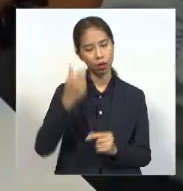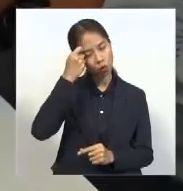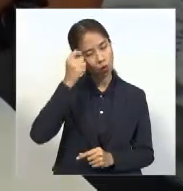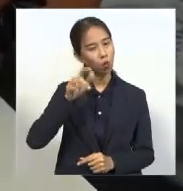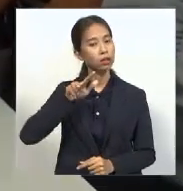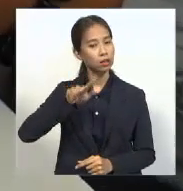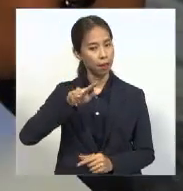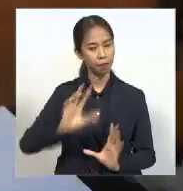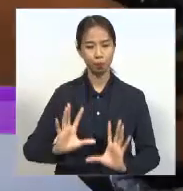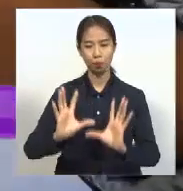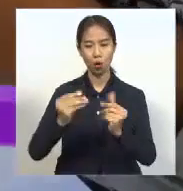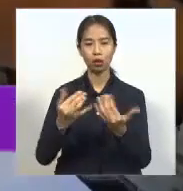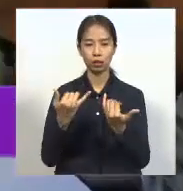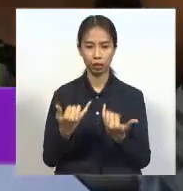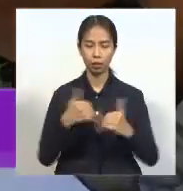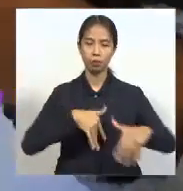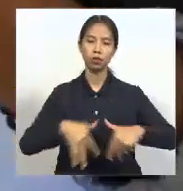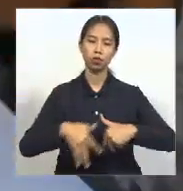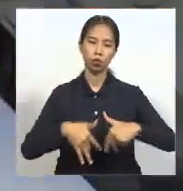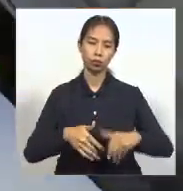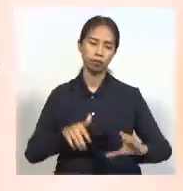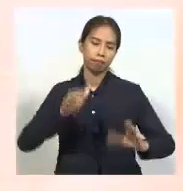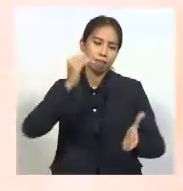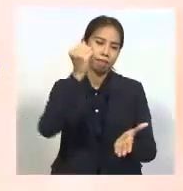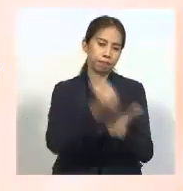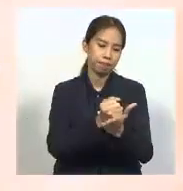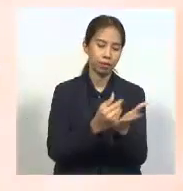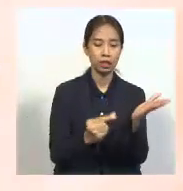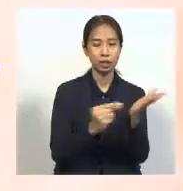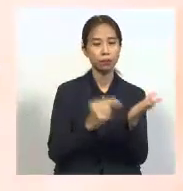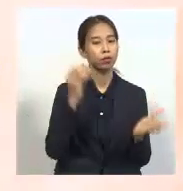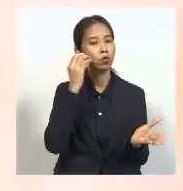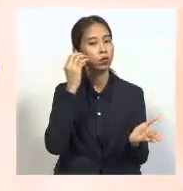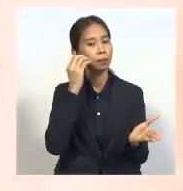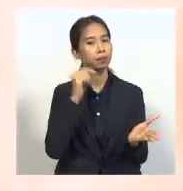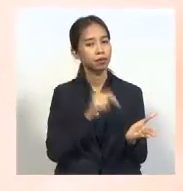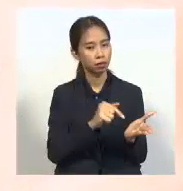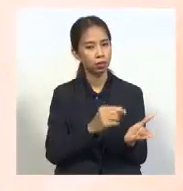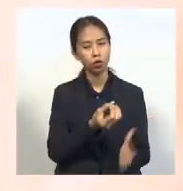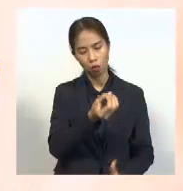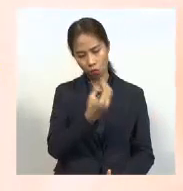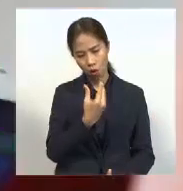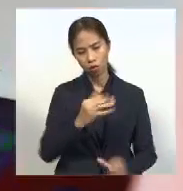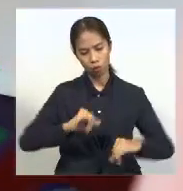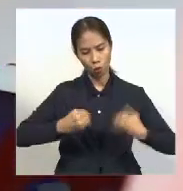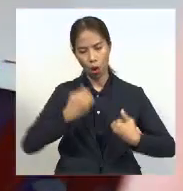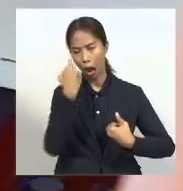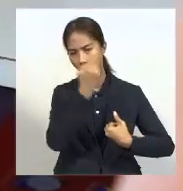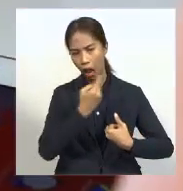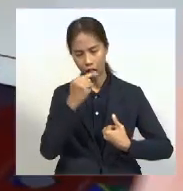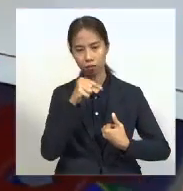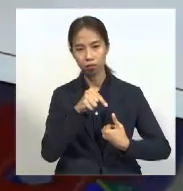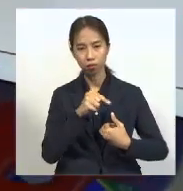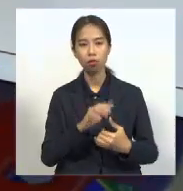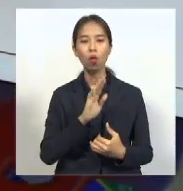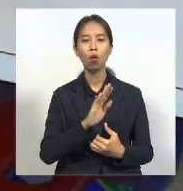วันก็จะสิ้นสุดการเปิดให้ประชาชนไปลงทะเบียนซิมการ์ดทูแชะอัตลักษณ์หรือว่า2แชะอัตลักษณ์นี่แหละนะคะ